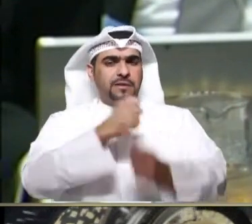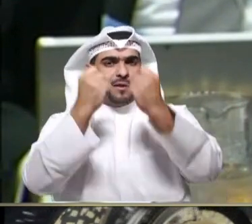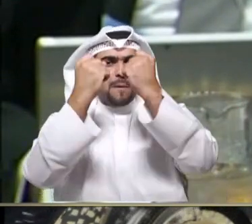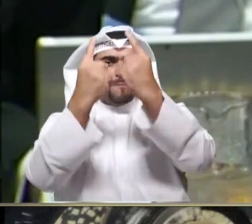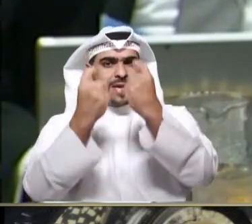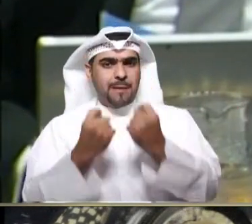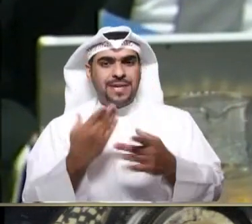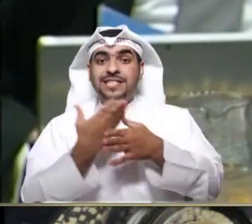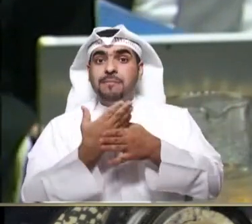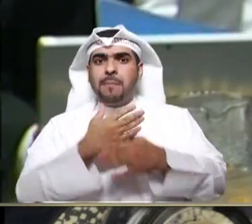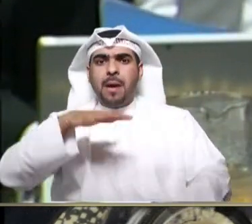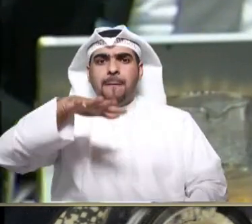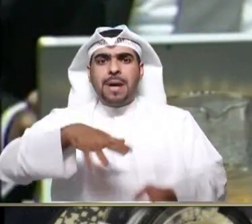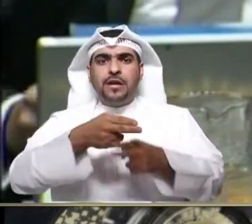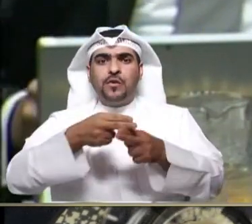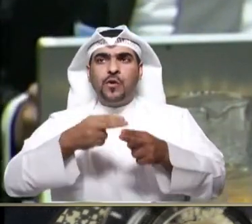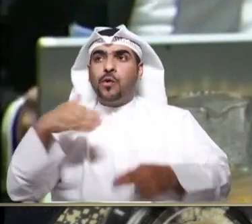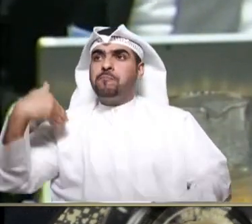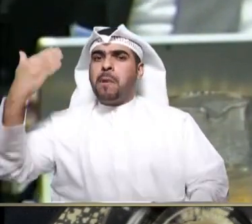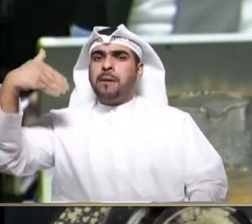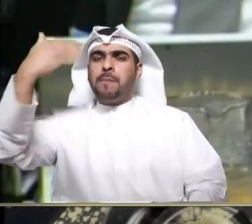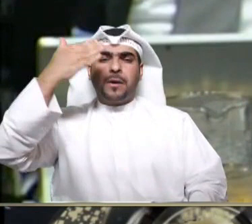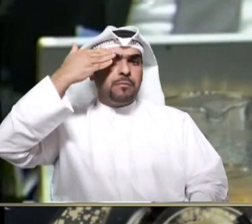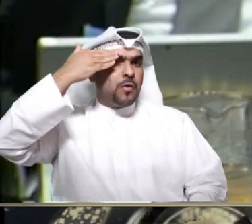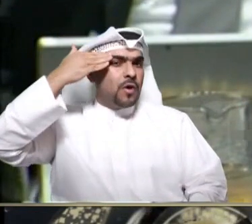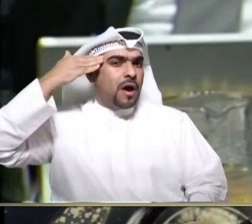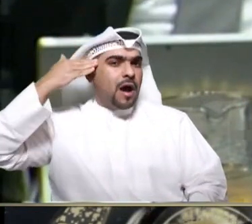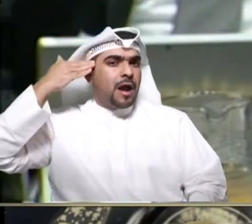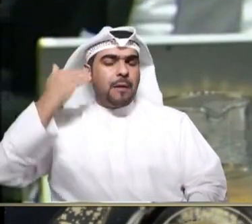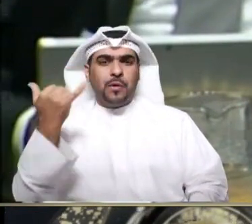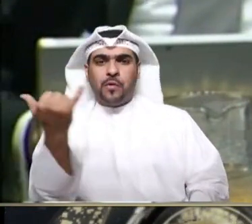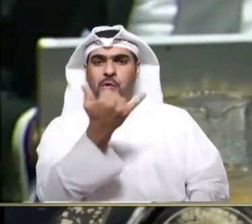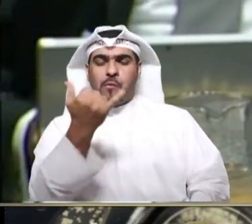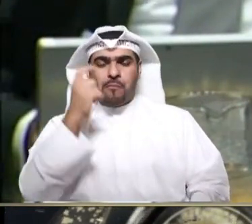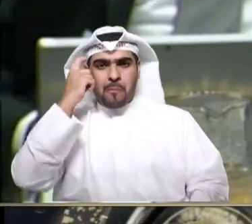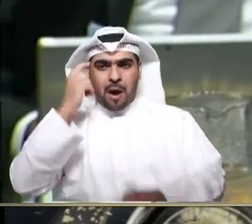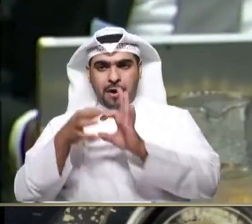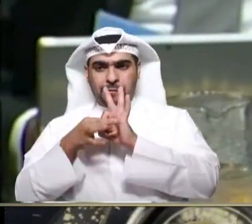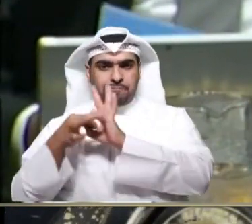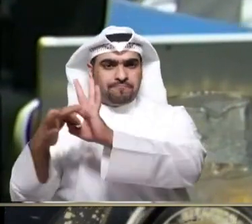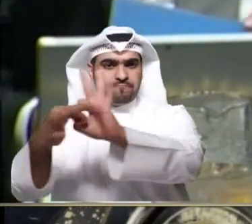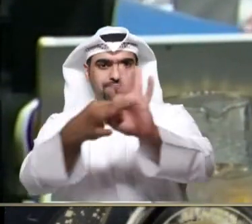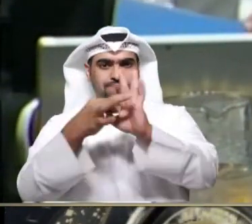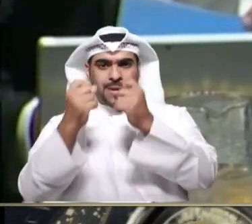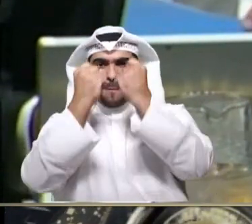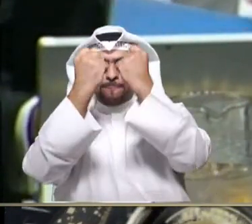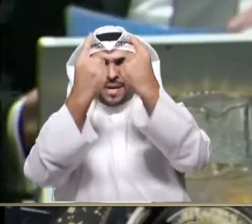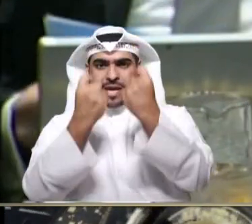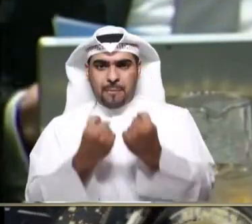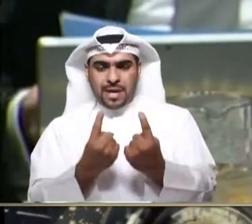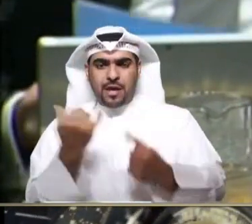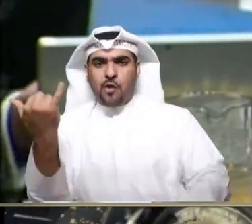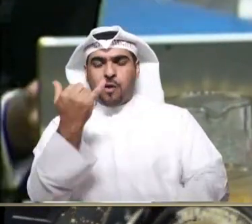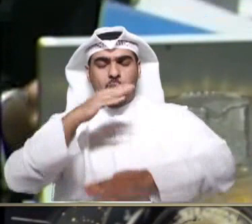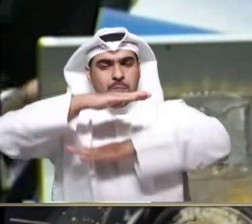دبلوماسية الكويت التي تنتهج الاتزان والاعتدال في سياستها الخارجية، وترتكز على احترام مبادئ